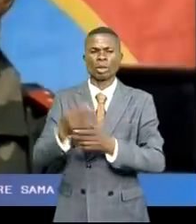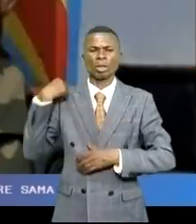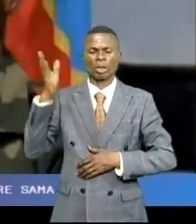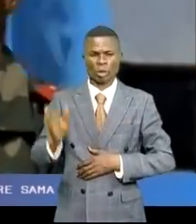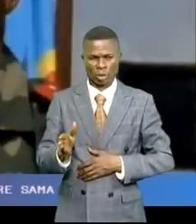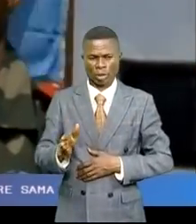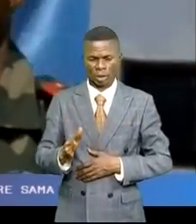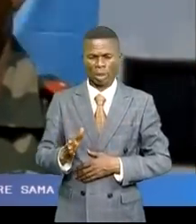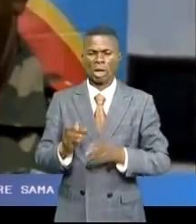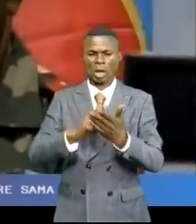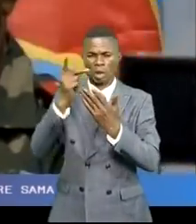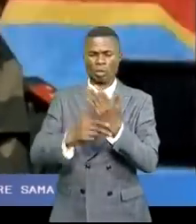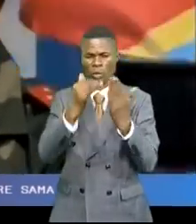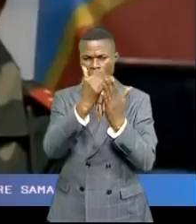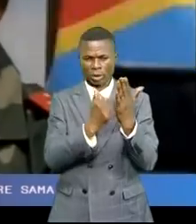manière suivante.